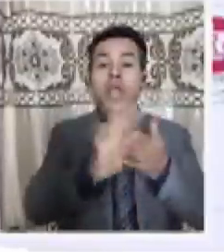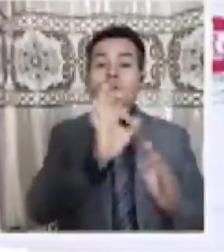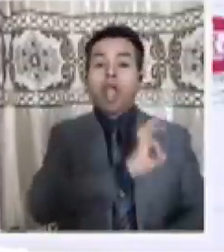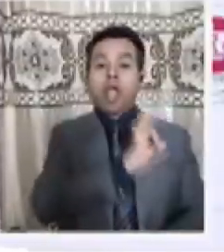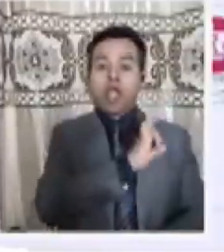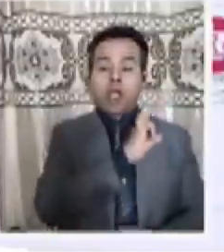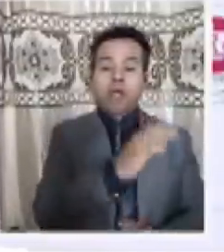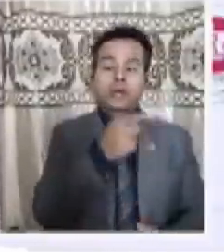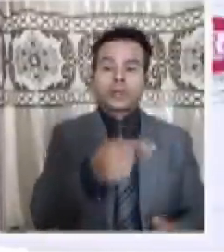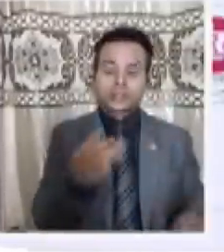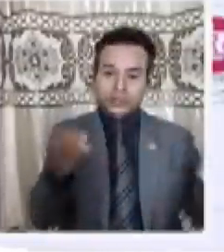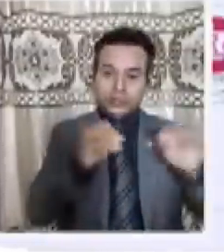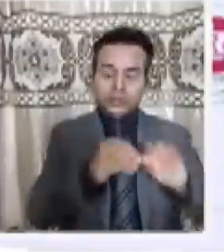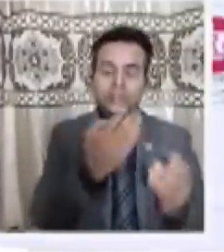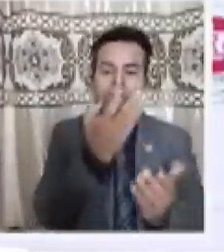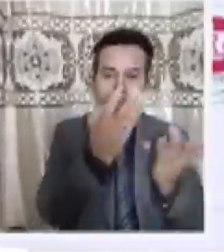সাথেও যুক্ত হয়েছে।